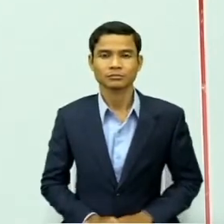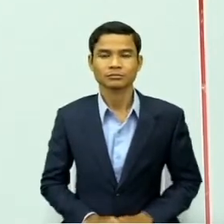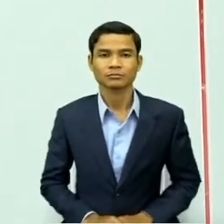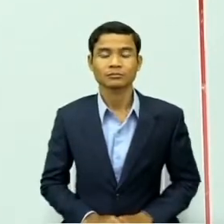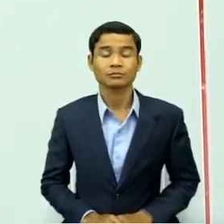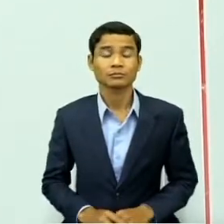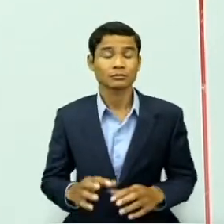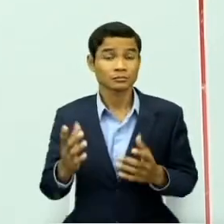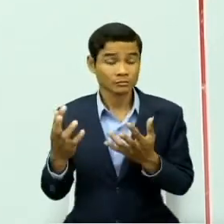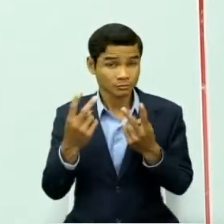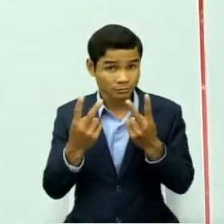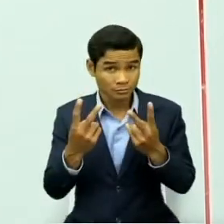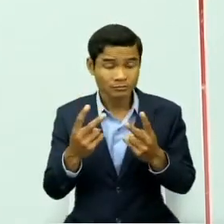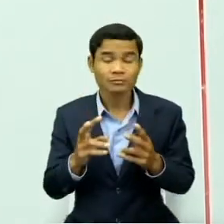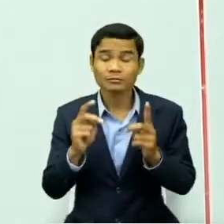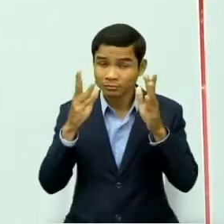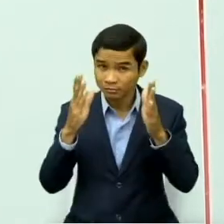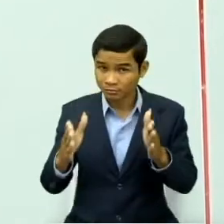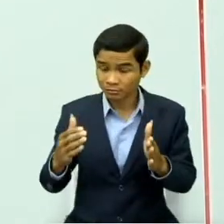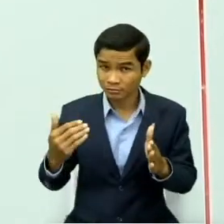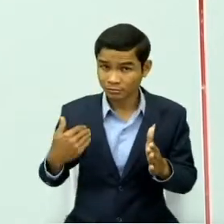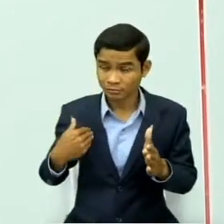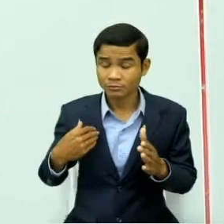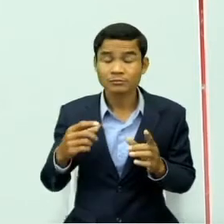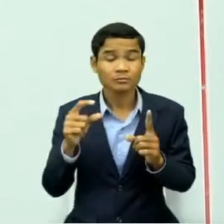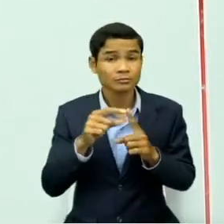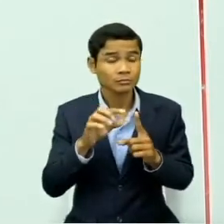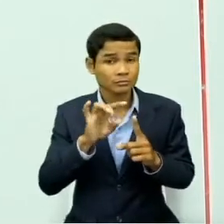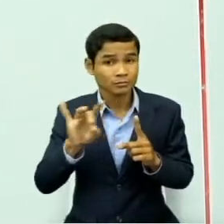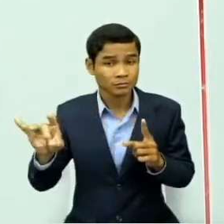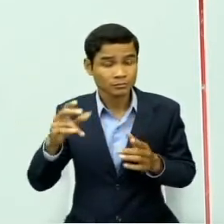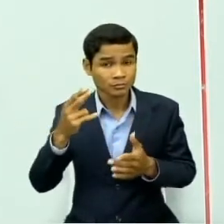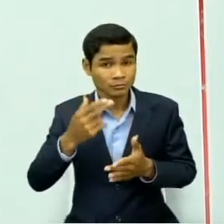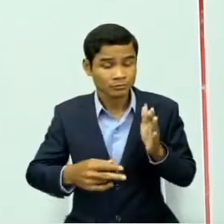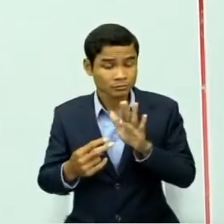chà chà mơ ta nè kru mình chiên ở vầy dù mà bằng hành cốn